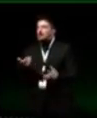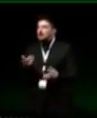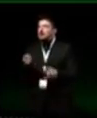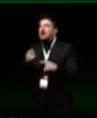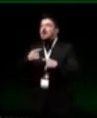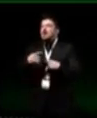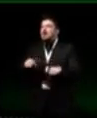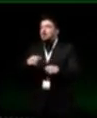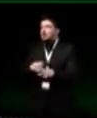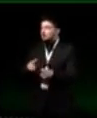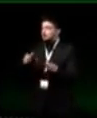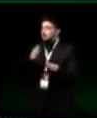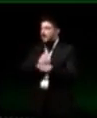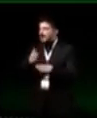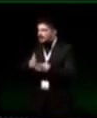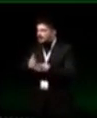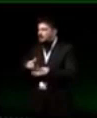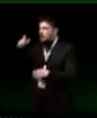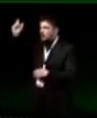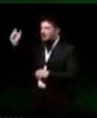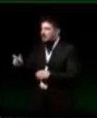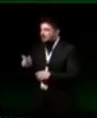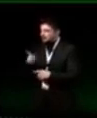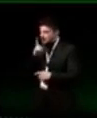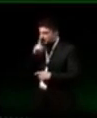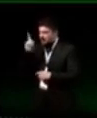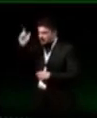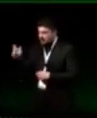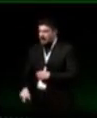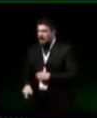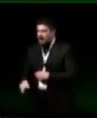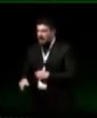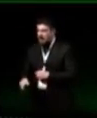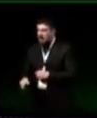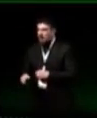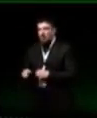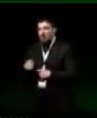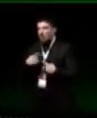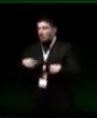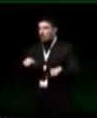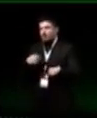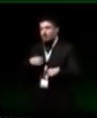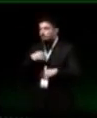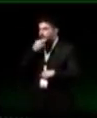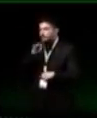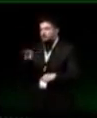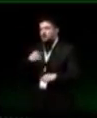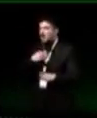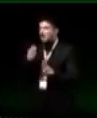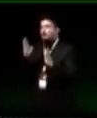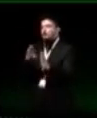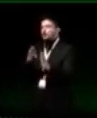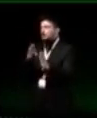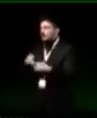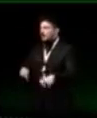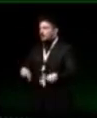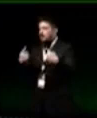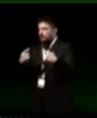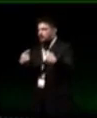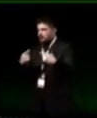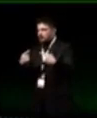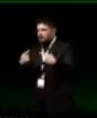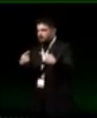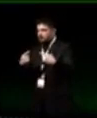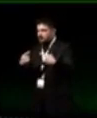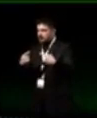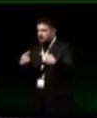il partito dell'Italia, o noi non saremo nelle condizioni di affrontare le sfide complessive. Noi dobbiamo uscire da questa